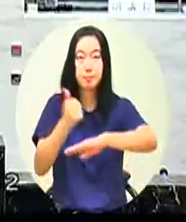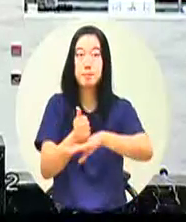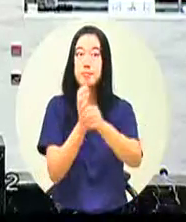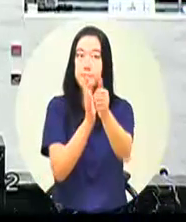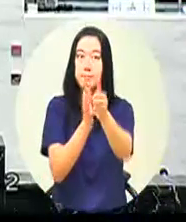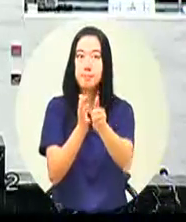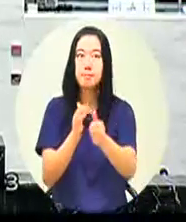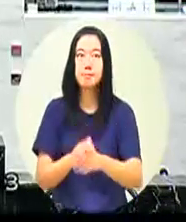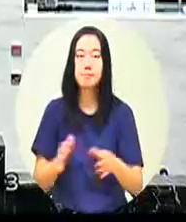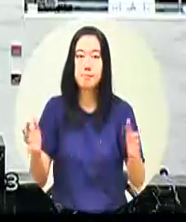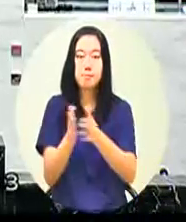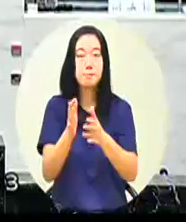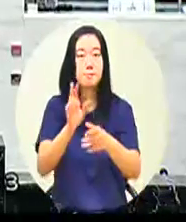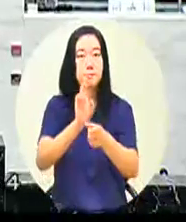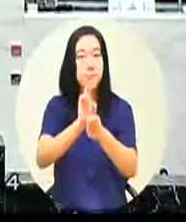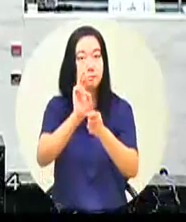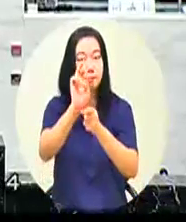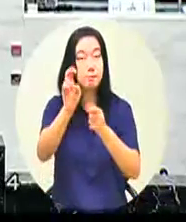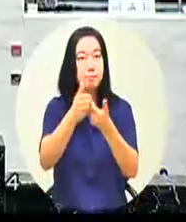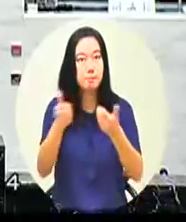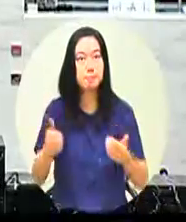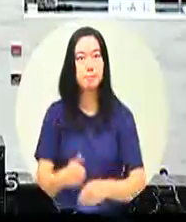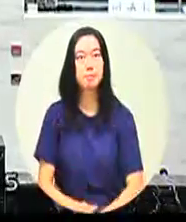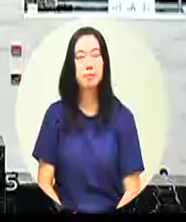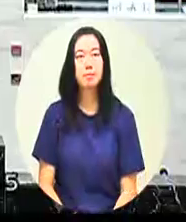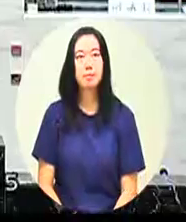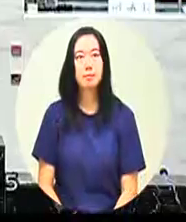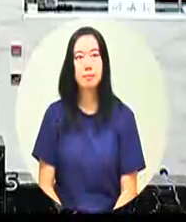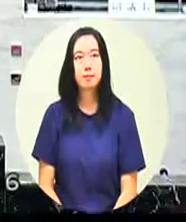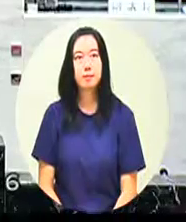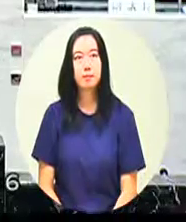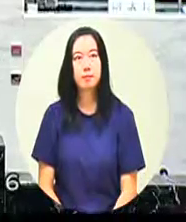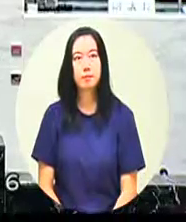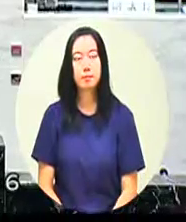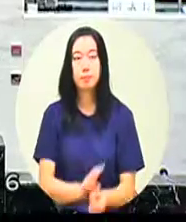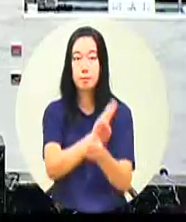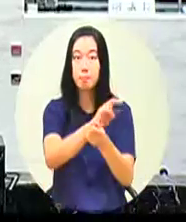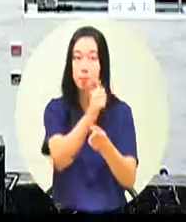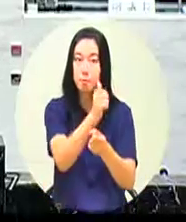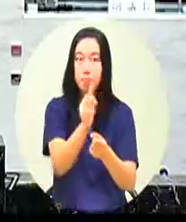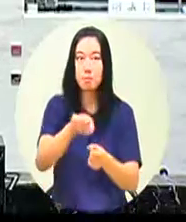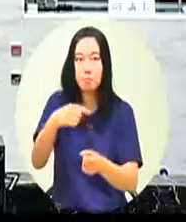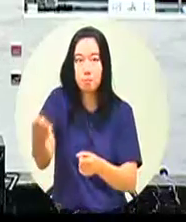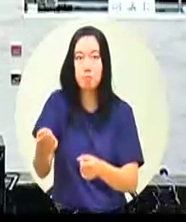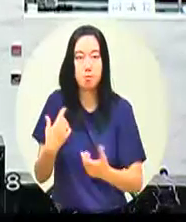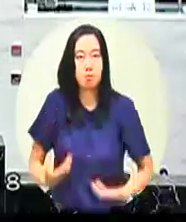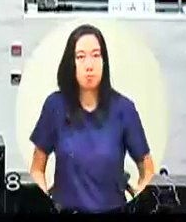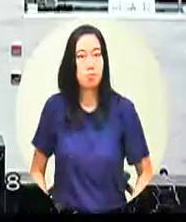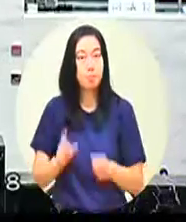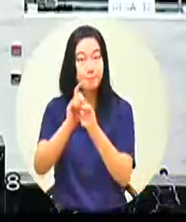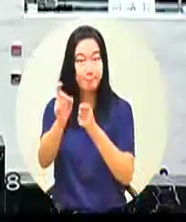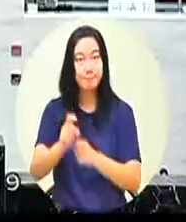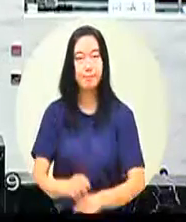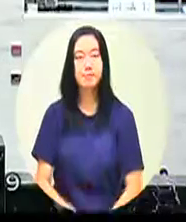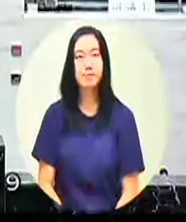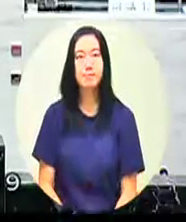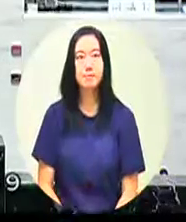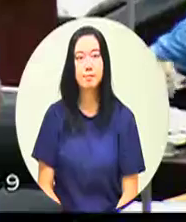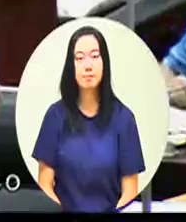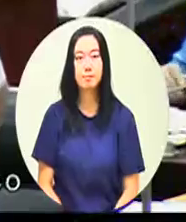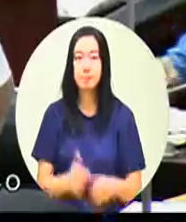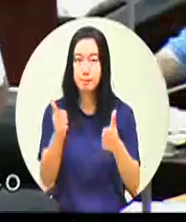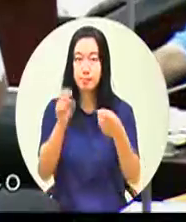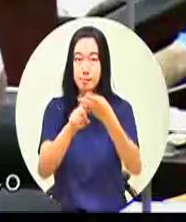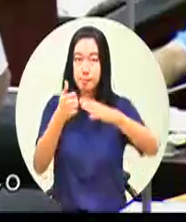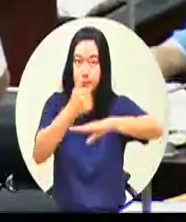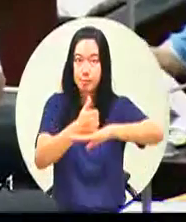共用20分钟。 谢谢。 那个报告一下，那个林富宝议员质询完了，休息10分钟。 好，谢谢主